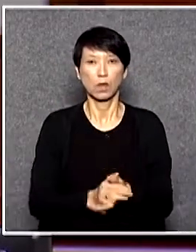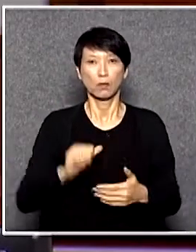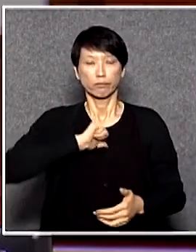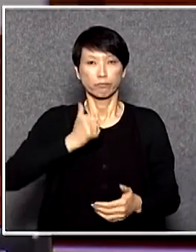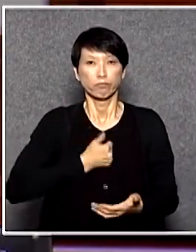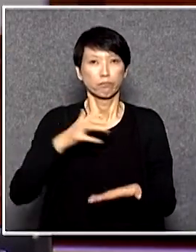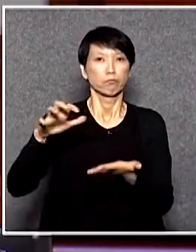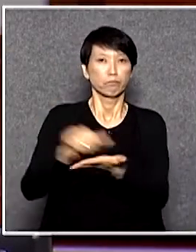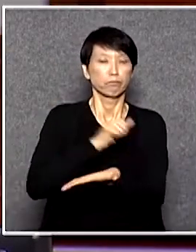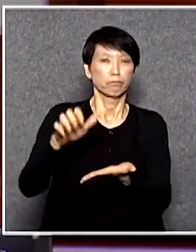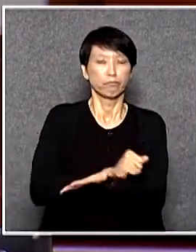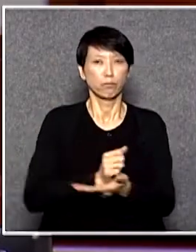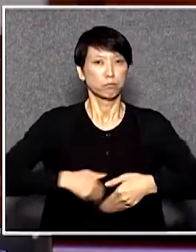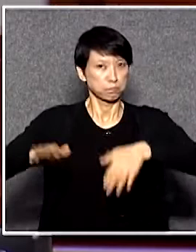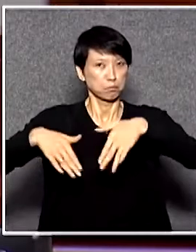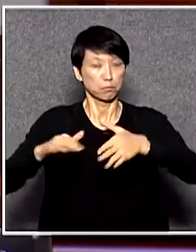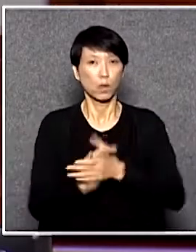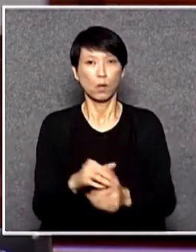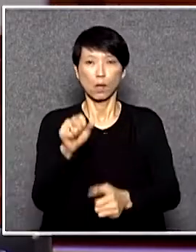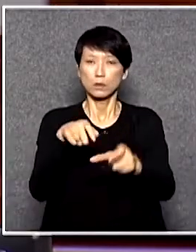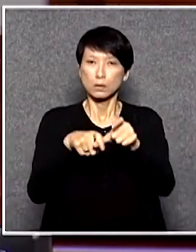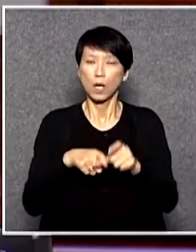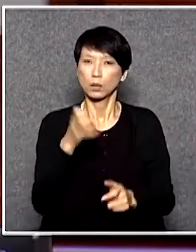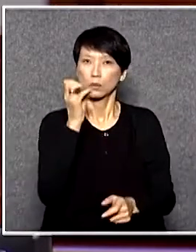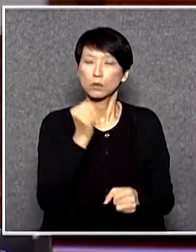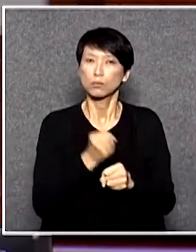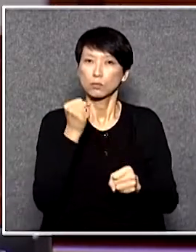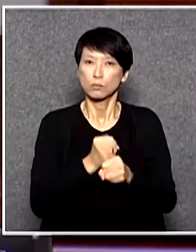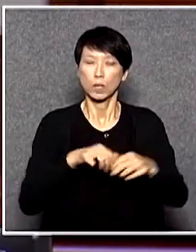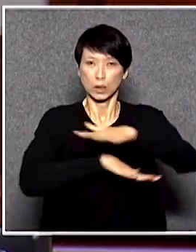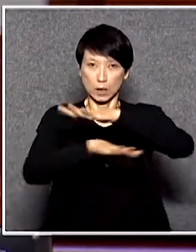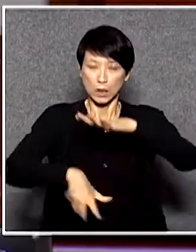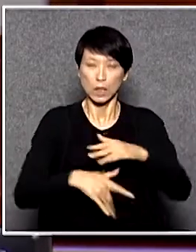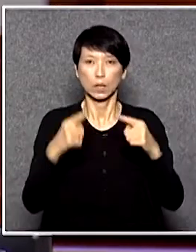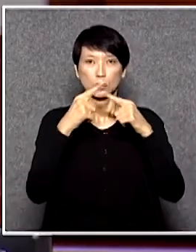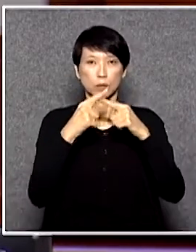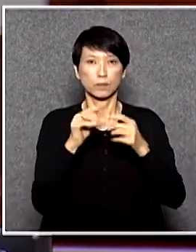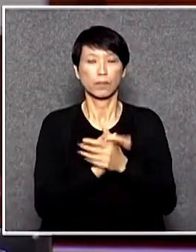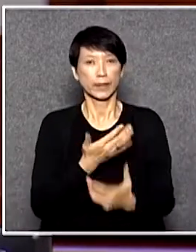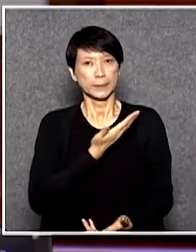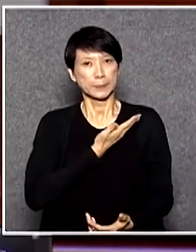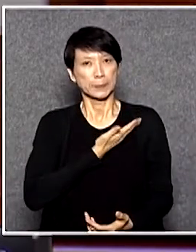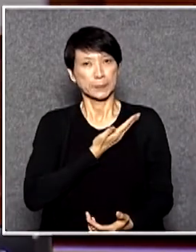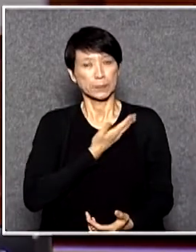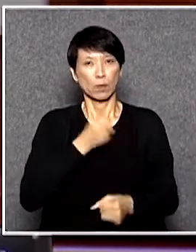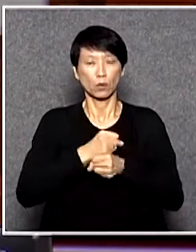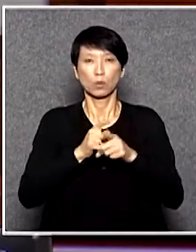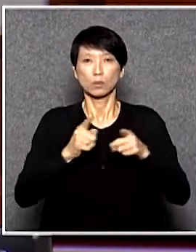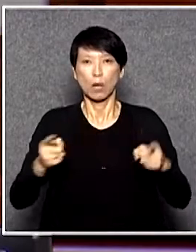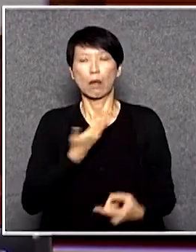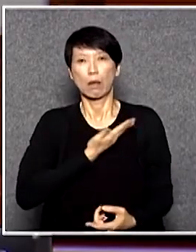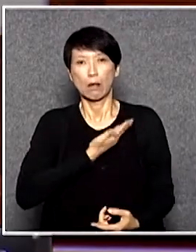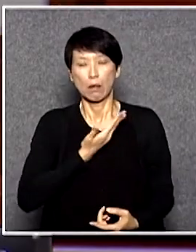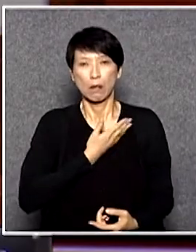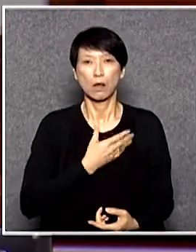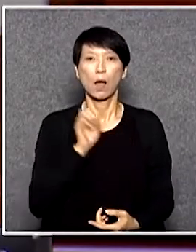惡果。以勞力賺取微薄薪酬的基層僱員，僱員要忍受過長的工時，白領